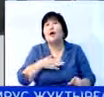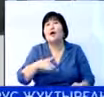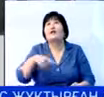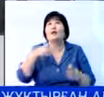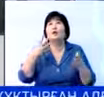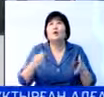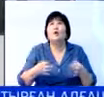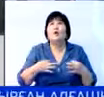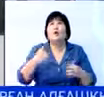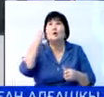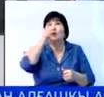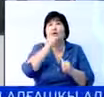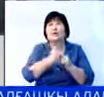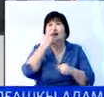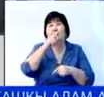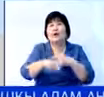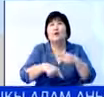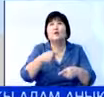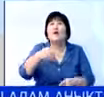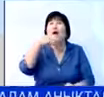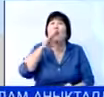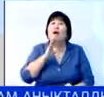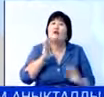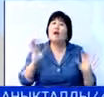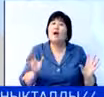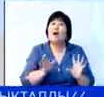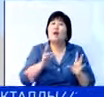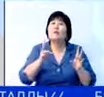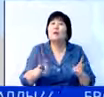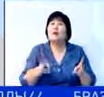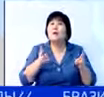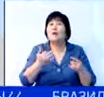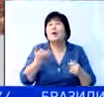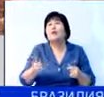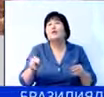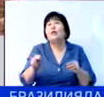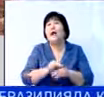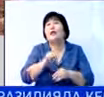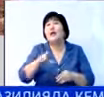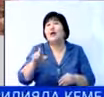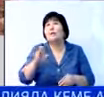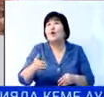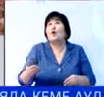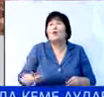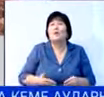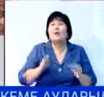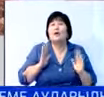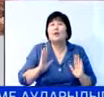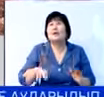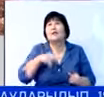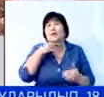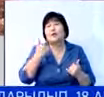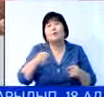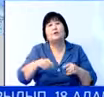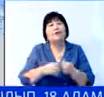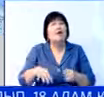күнін тойлау жыл сайын дәстүрге айналған. Ата-ананың қамқорлығы мен мейіріміне зәру мұндағы тәрбиеленушілер өмірден теперіш көрсе де сынбай